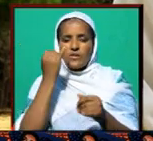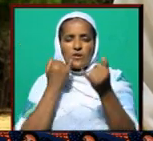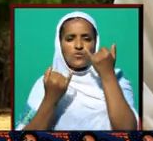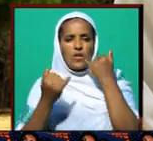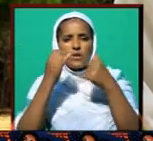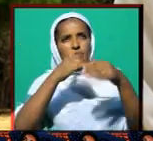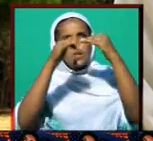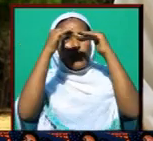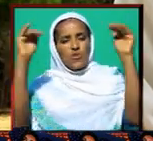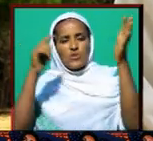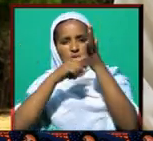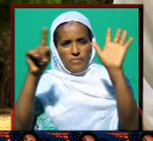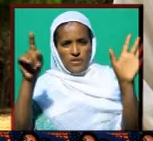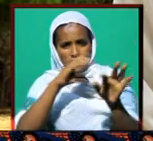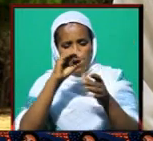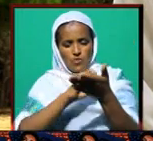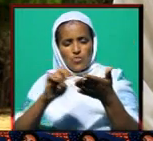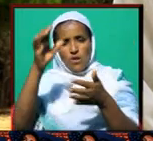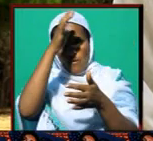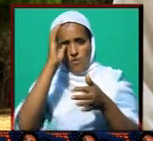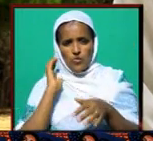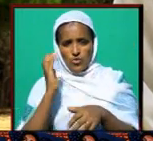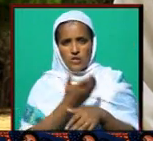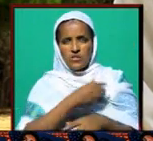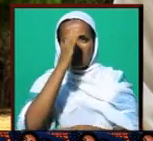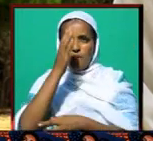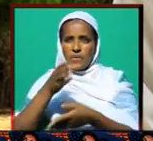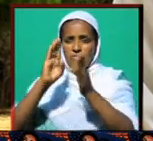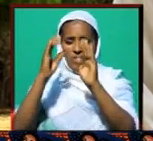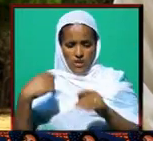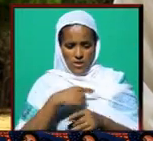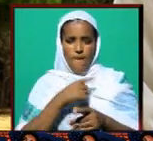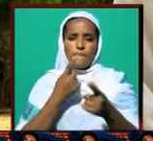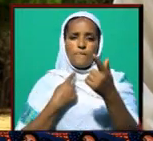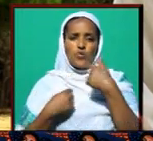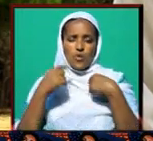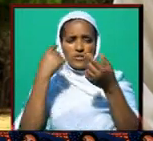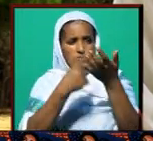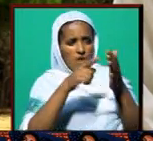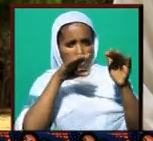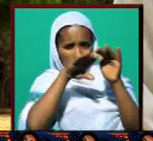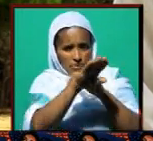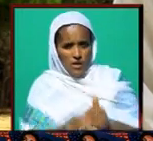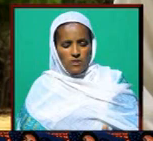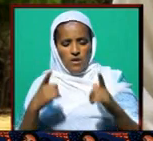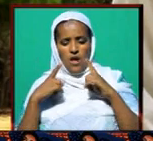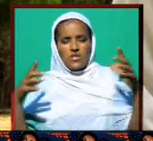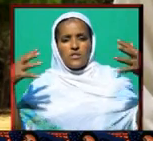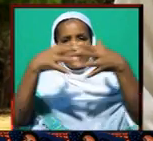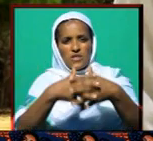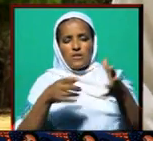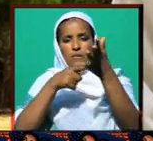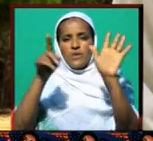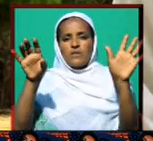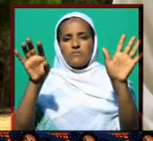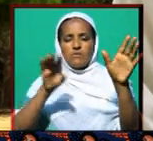አስፈለገ? የሚያስፈልገው ለምንድን ነው ካልን ኢየሩሳሌም ሰማያዊት ለመግለጽ እና ቅዱሳን አባቶቻችን እግዚአብሔር ቢፈቅድ ደግሞ